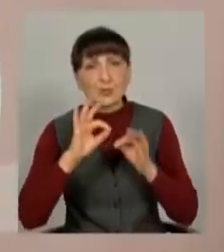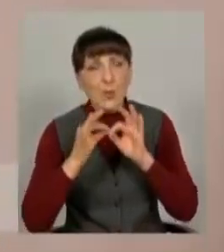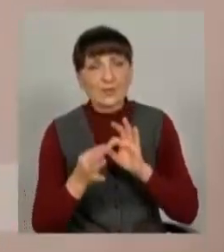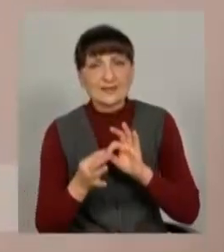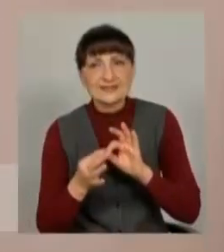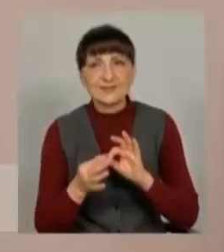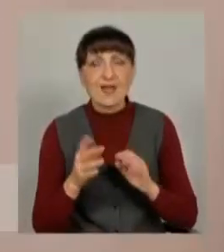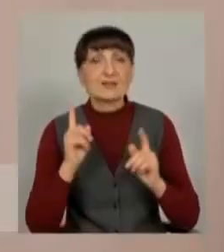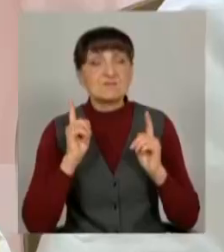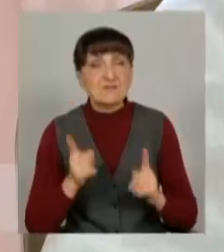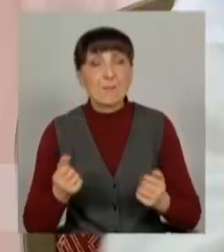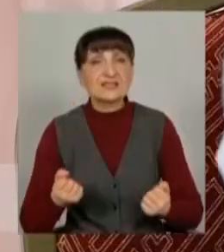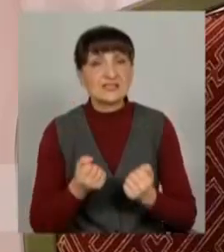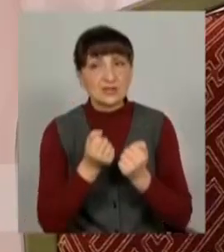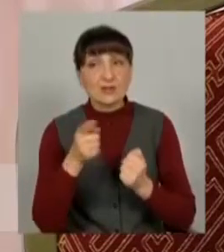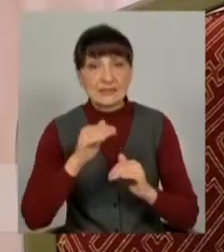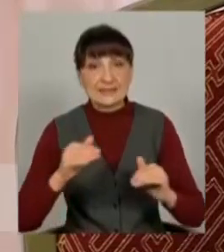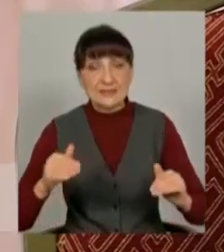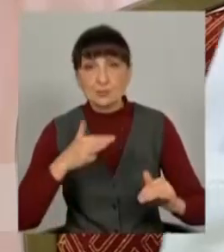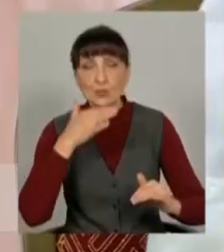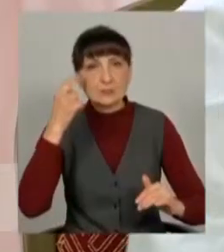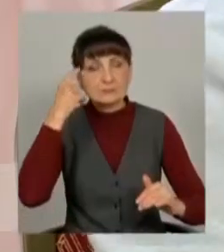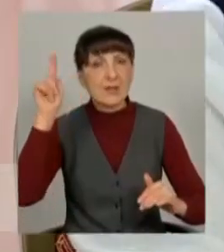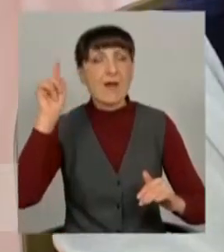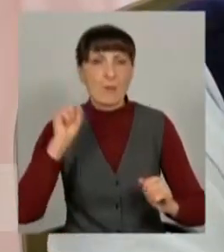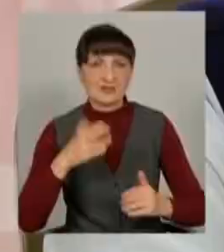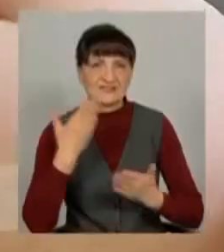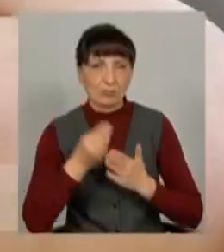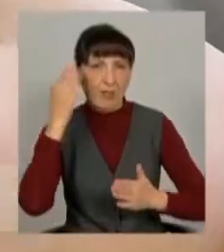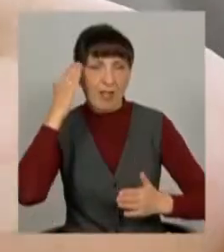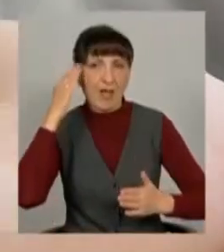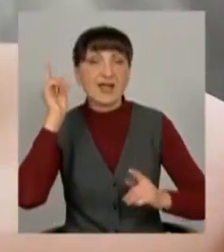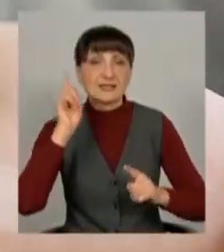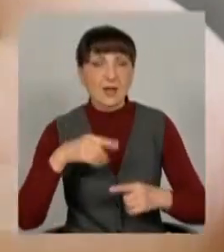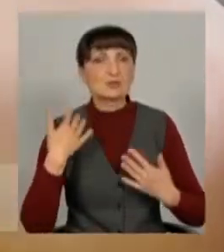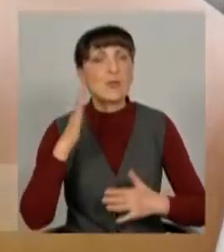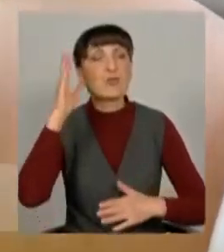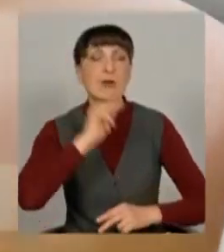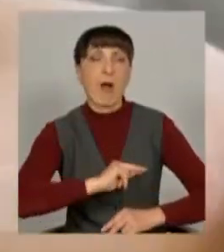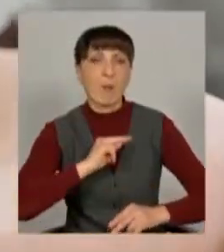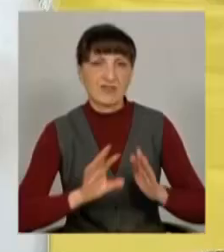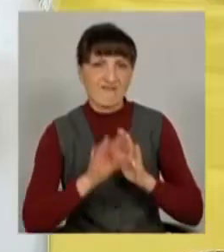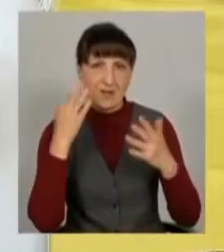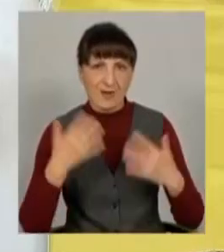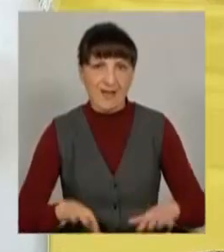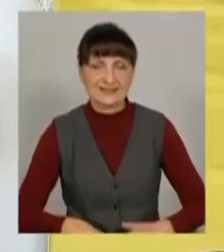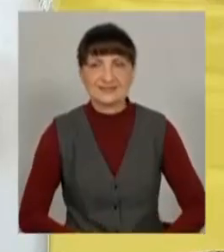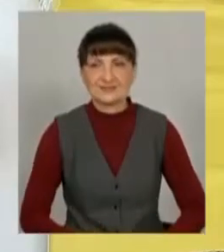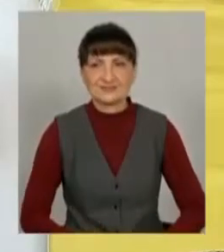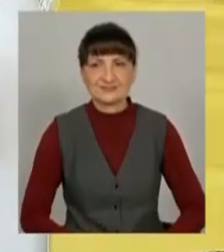благодаря неподдельной поддержки наставника многие дети смогли раскрыть свой талант и даже определиться с будущей профессией